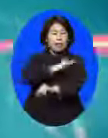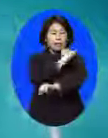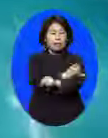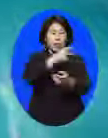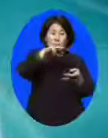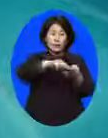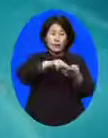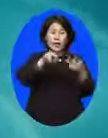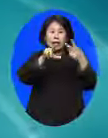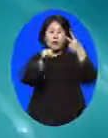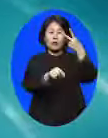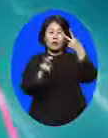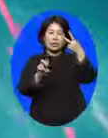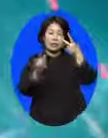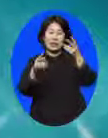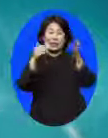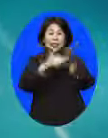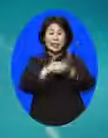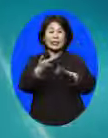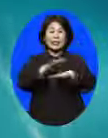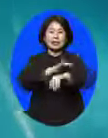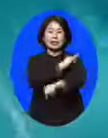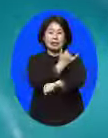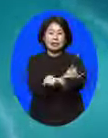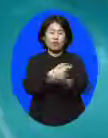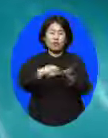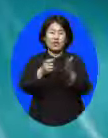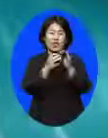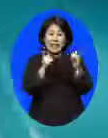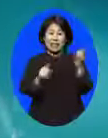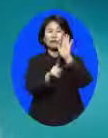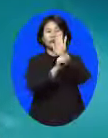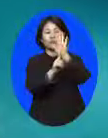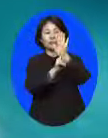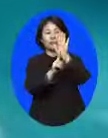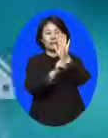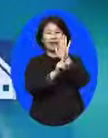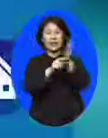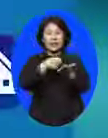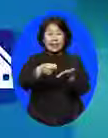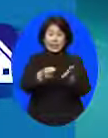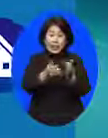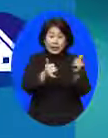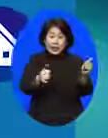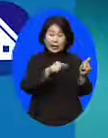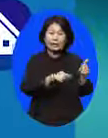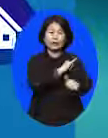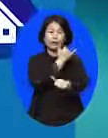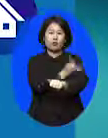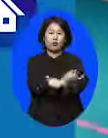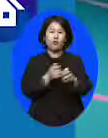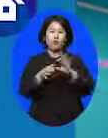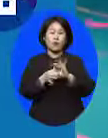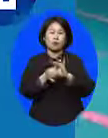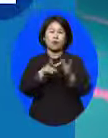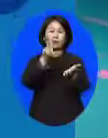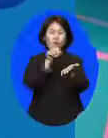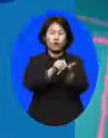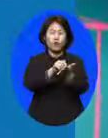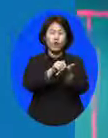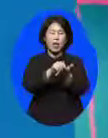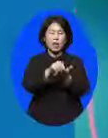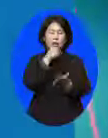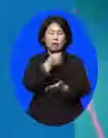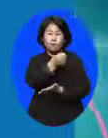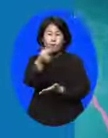대전시 인권센터가 오는 2월 22일까지 대전 인권기자단을 모집합니다. 인권기자단은 인권과 관련한